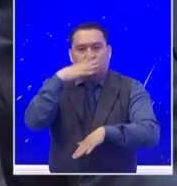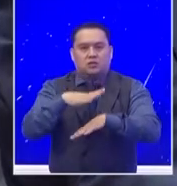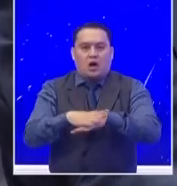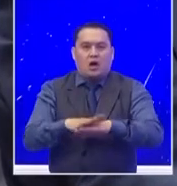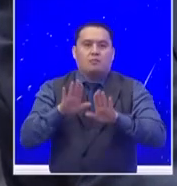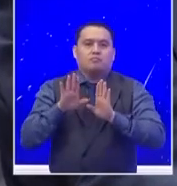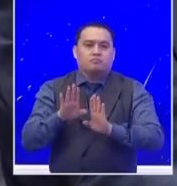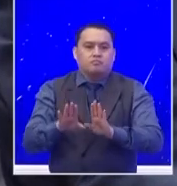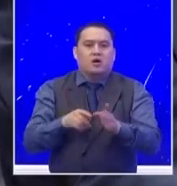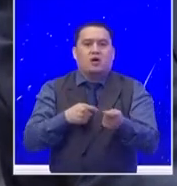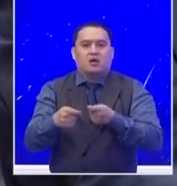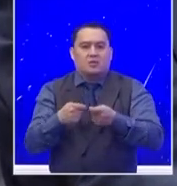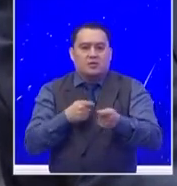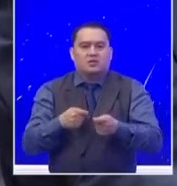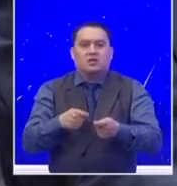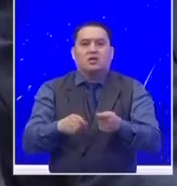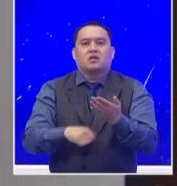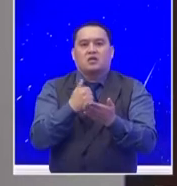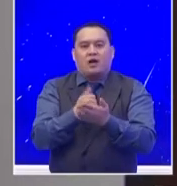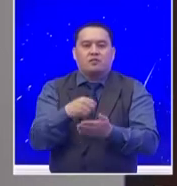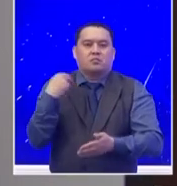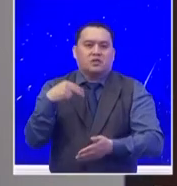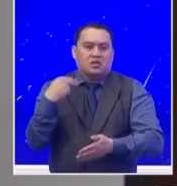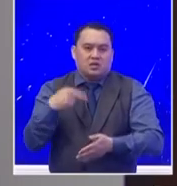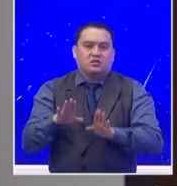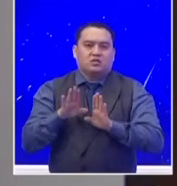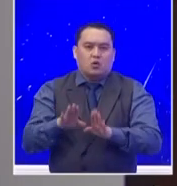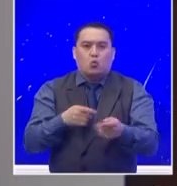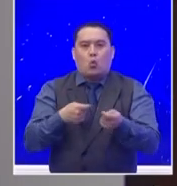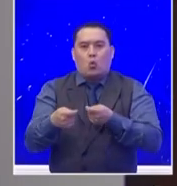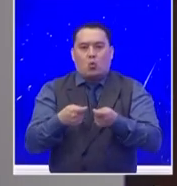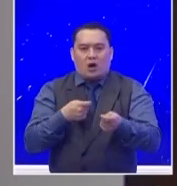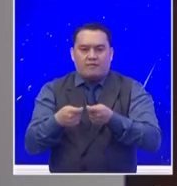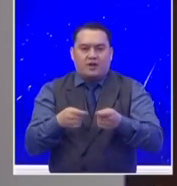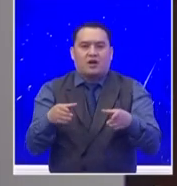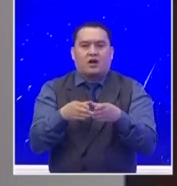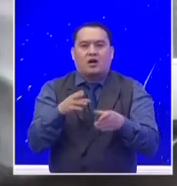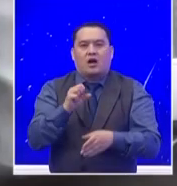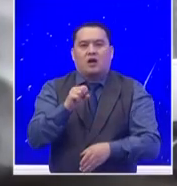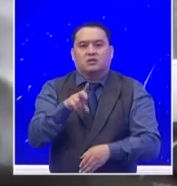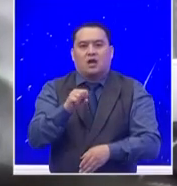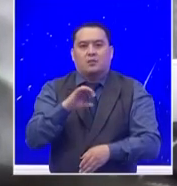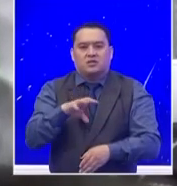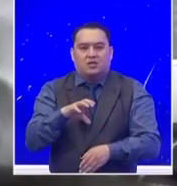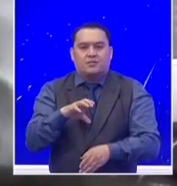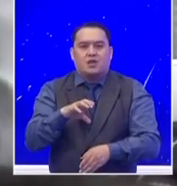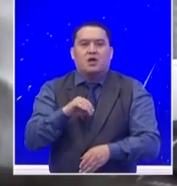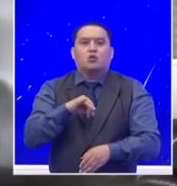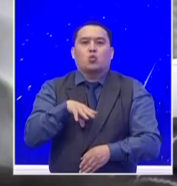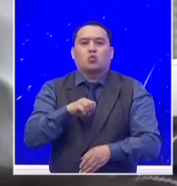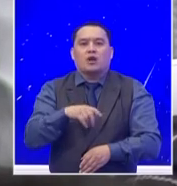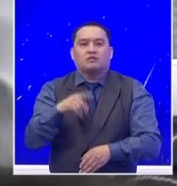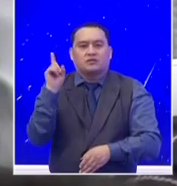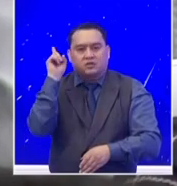председателя правления корпорации «Казахмыс», вице-президентом и руководителем администрации группы компании «Казахмыс». Серик Турдалиев